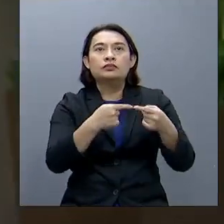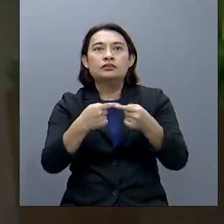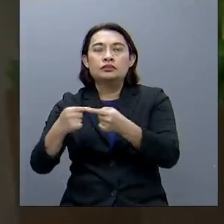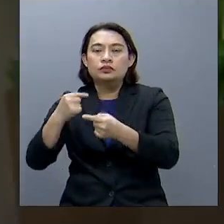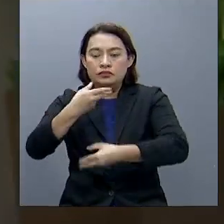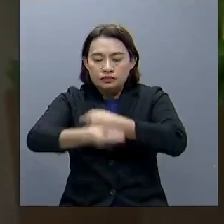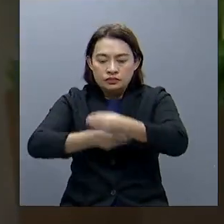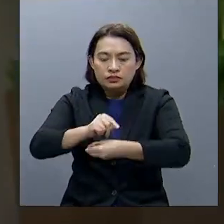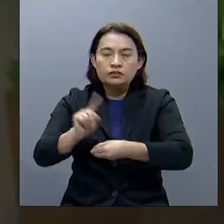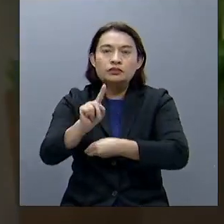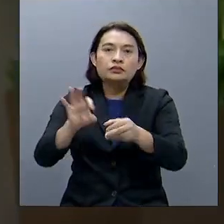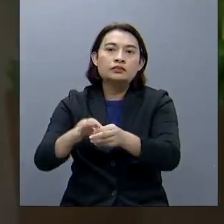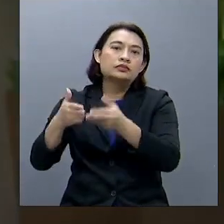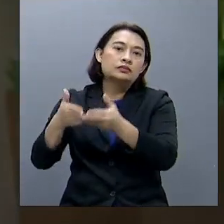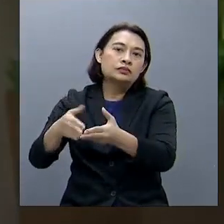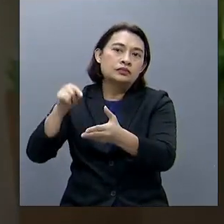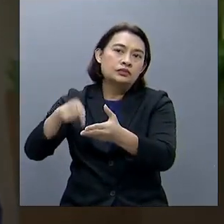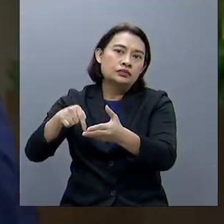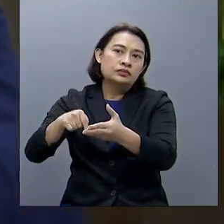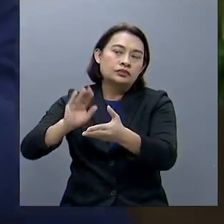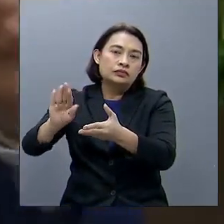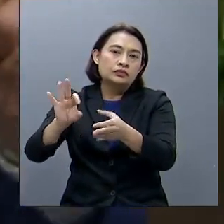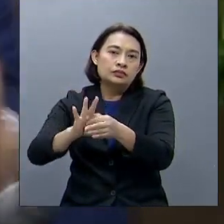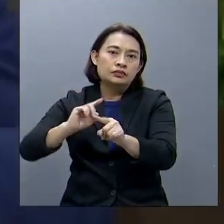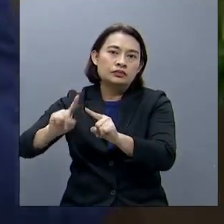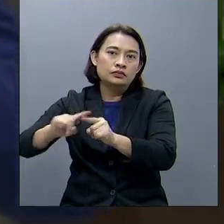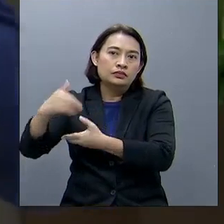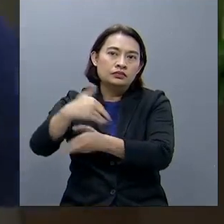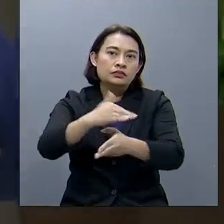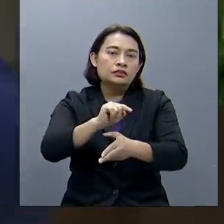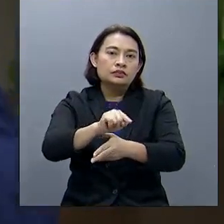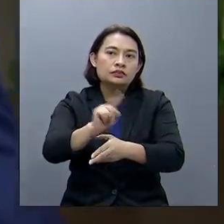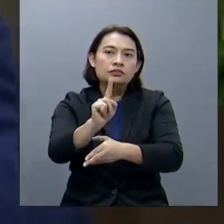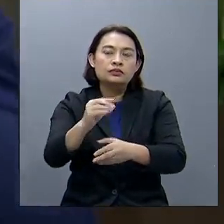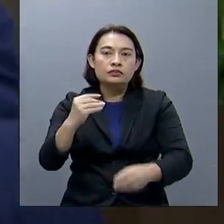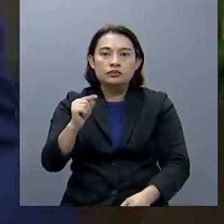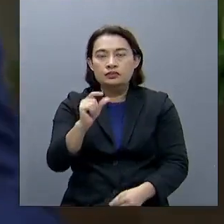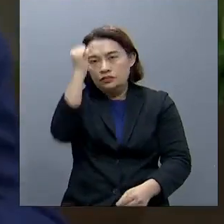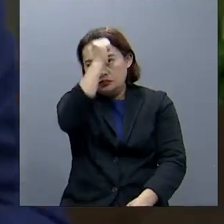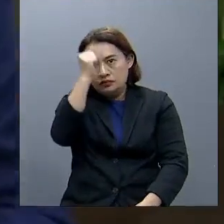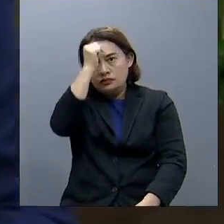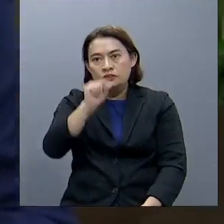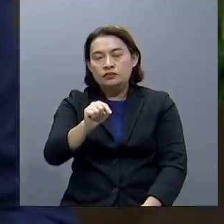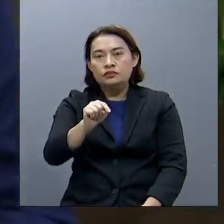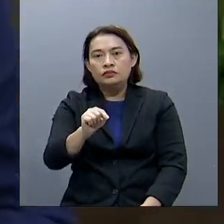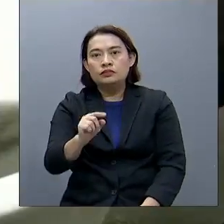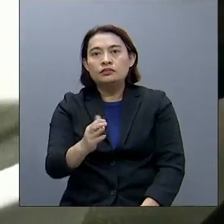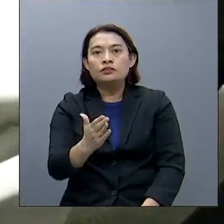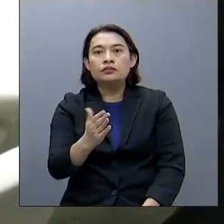จะเป็นท่าเรือในการขนถ่ายสินค้าไปที่อินเดียมิดเดิลอีสต์แล้วก็แอฟริกาด้ว